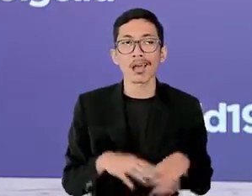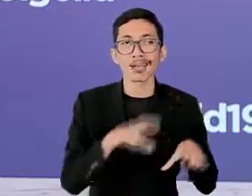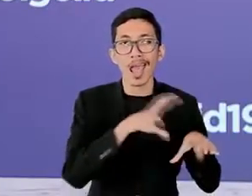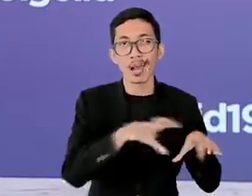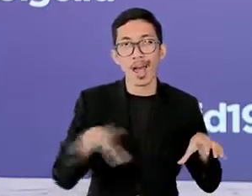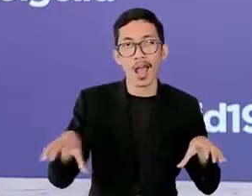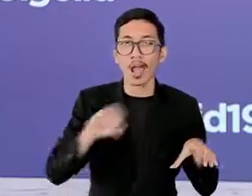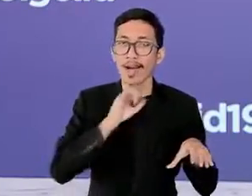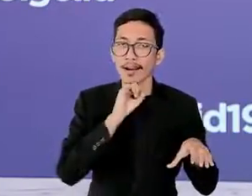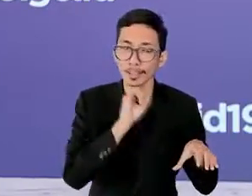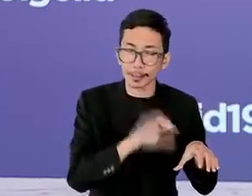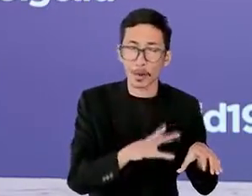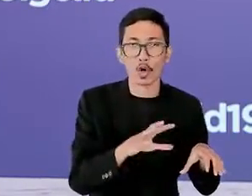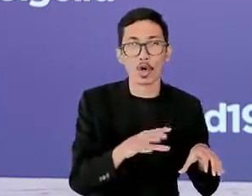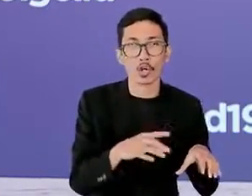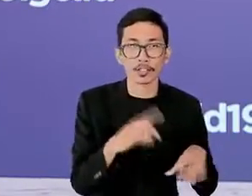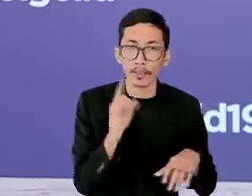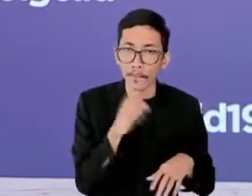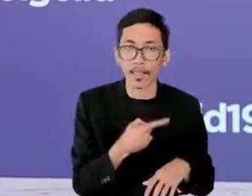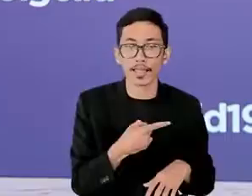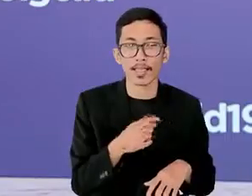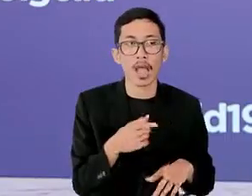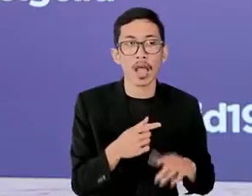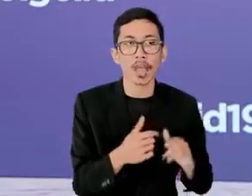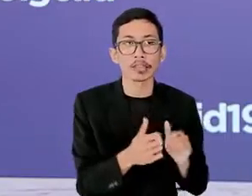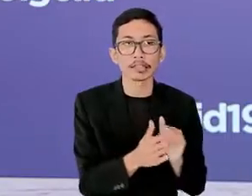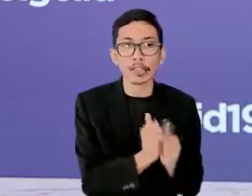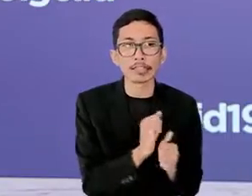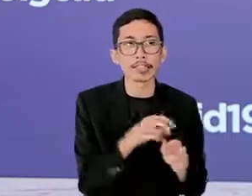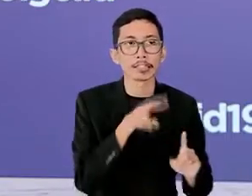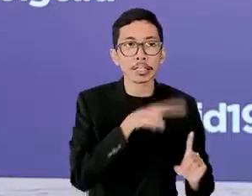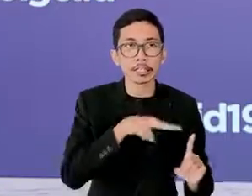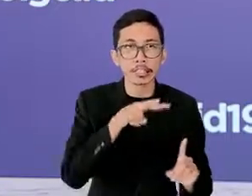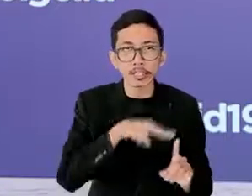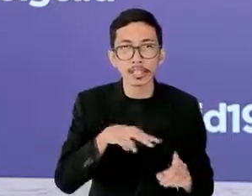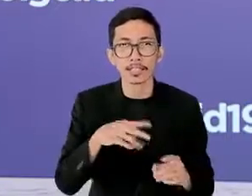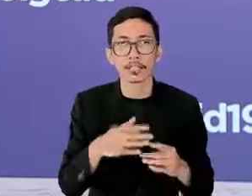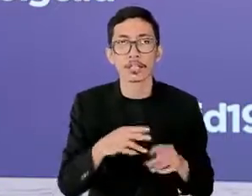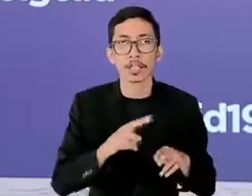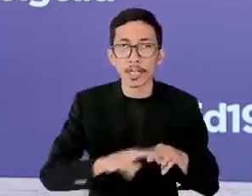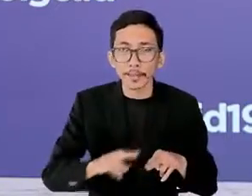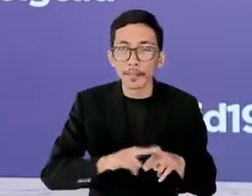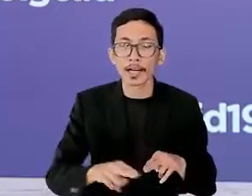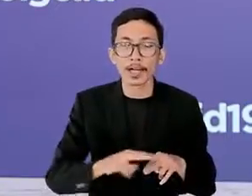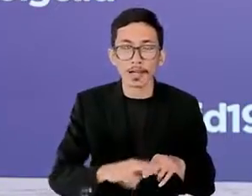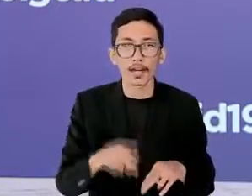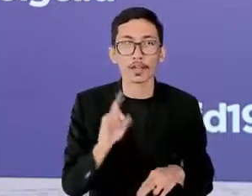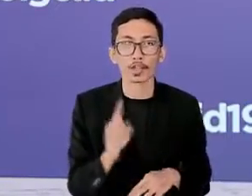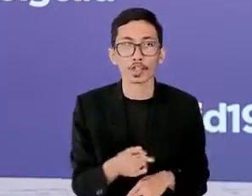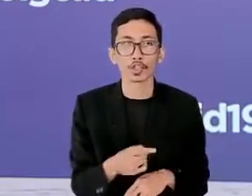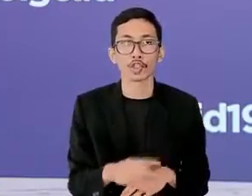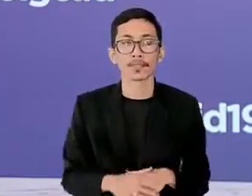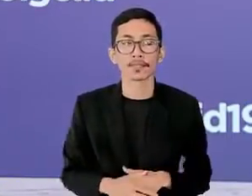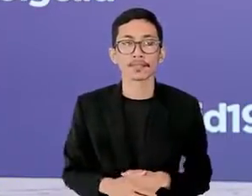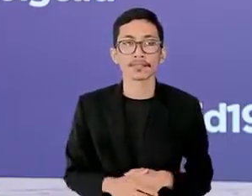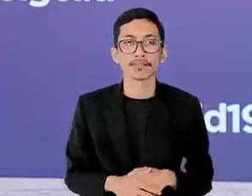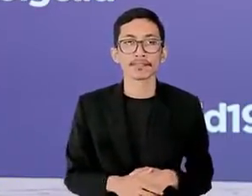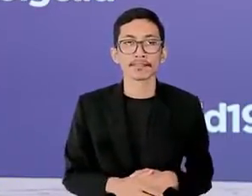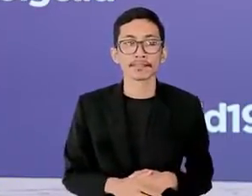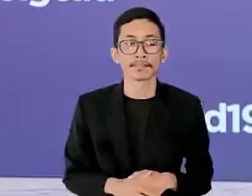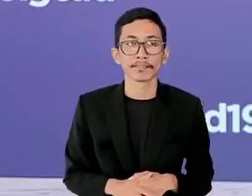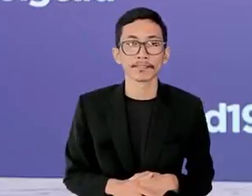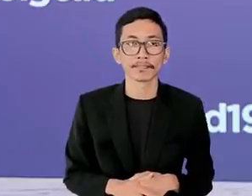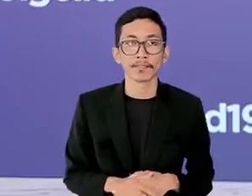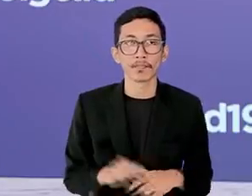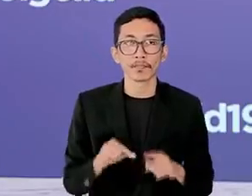baik dalam melaksanakan testing The Rising dan treatment Hai Selain itu dalam operasionalisasi penerapan